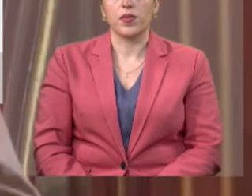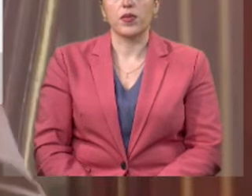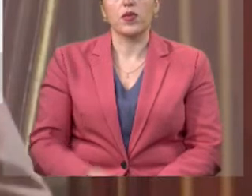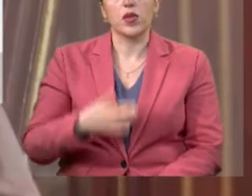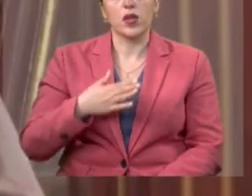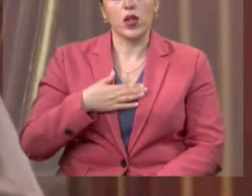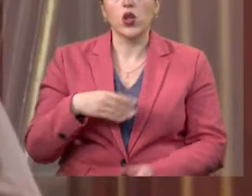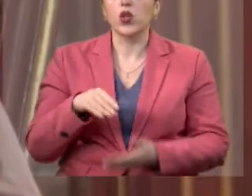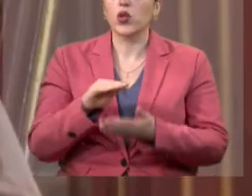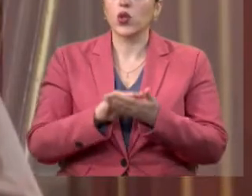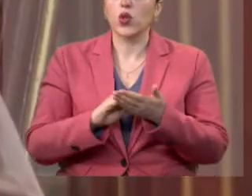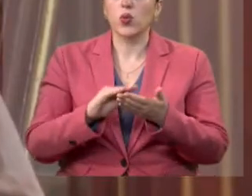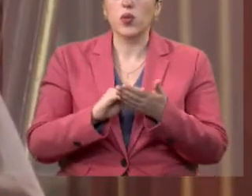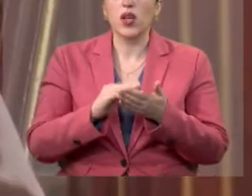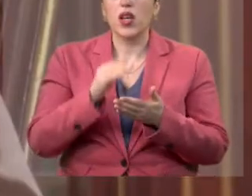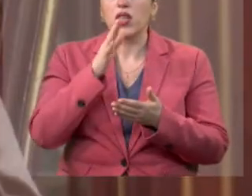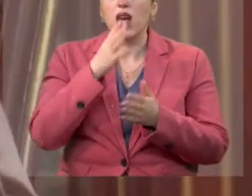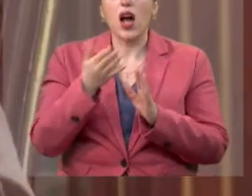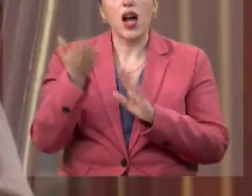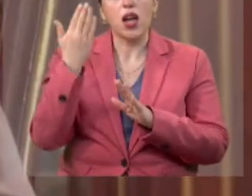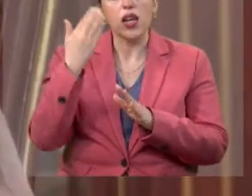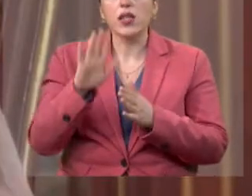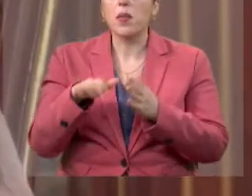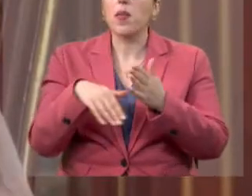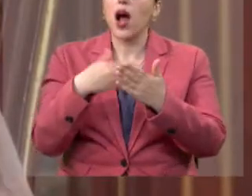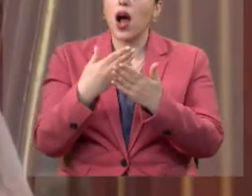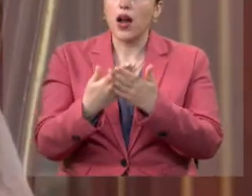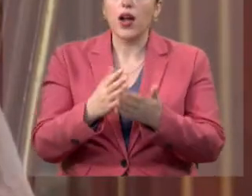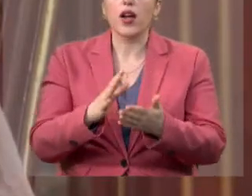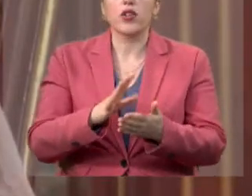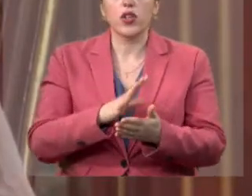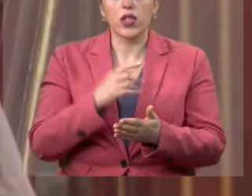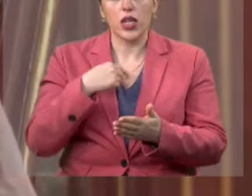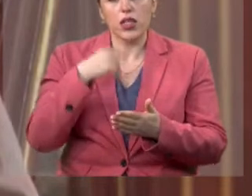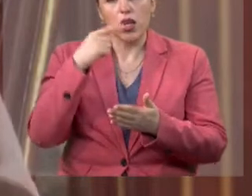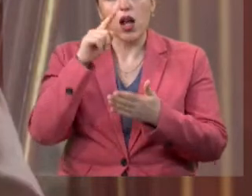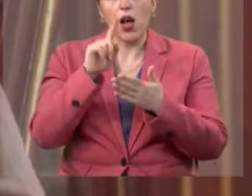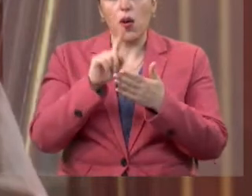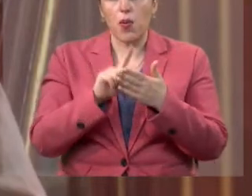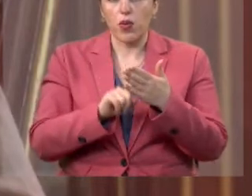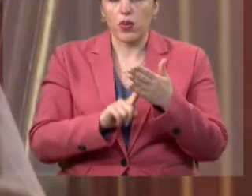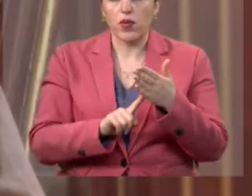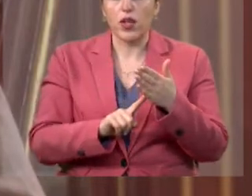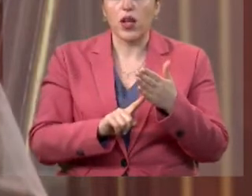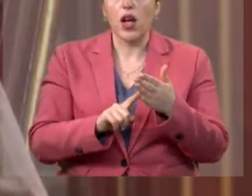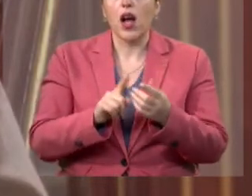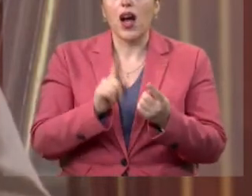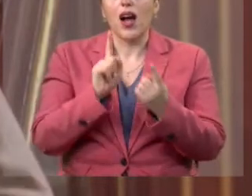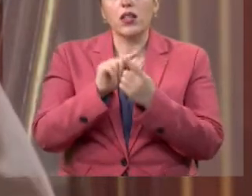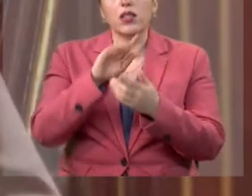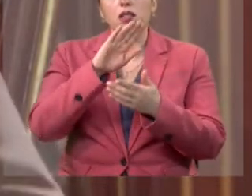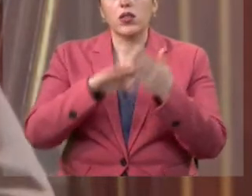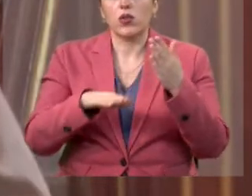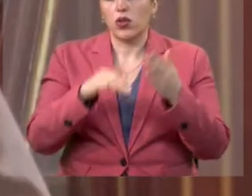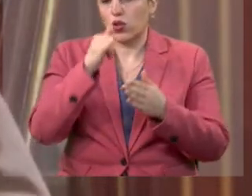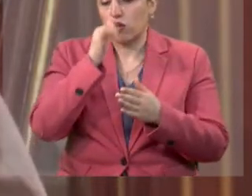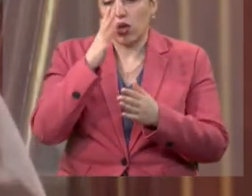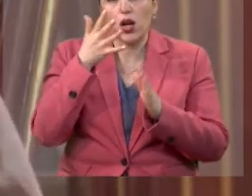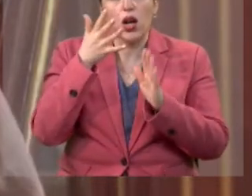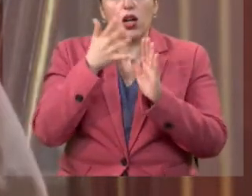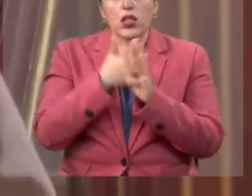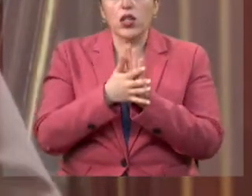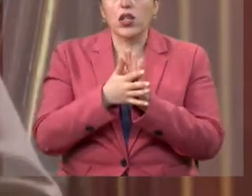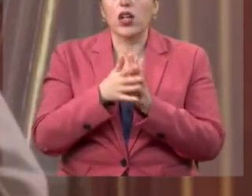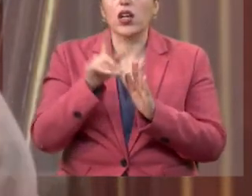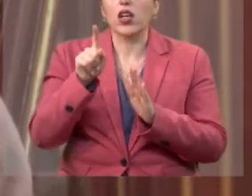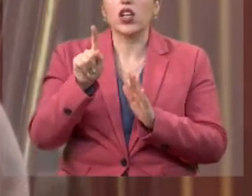Ես կրկնում եմ այն, ինչ տարիներ շարունակ առաջարկել եմ։ Ես համոզված եմ, որ առանց այդ հանդիպման դու չես կարող հասկանալ, թե իրականում նրանք